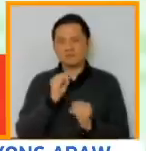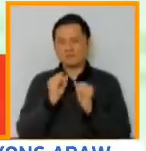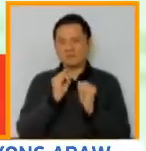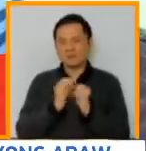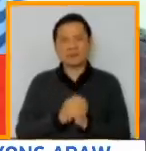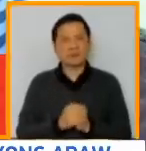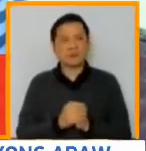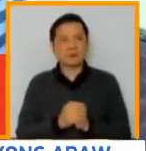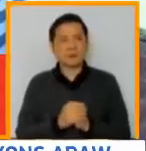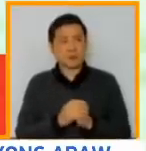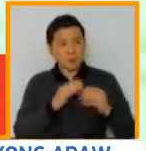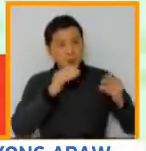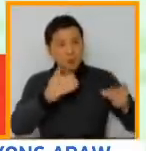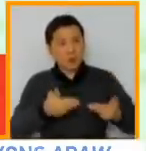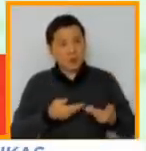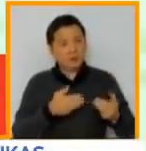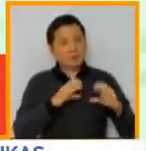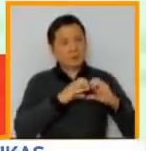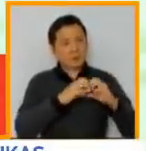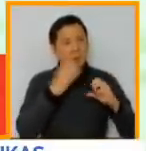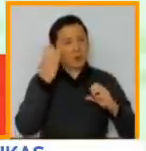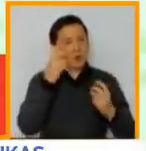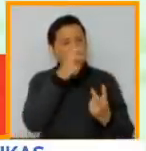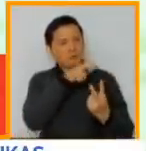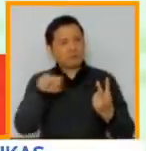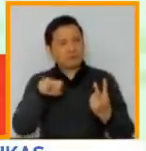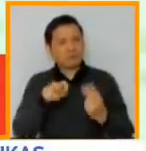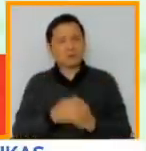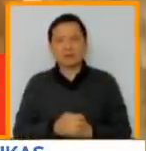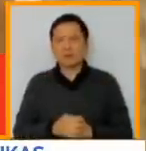lumipat? Napakahirap naman ang unang tanong mo.